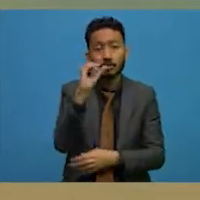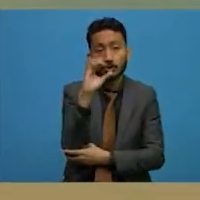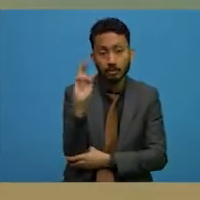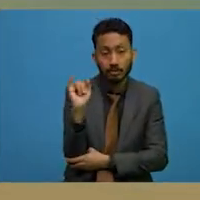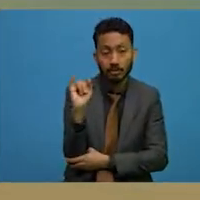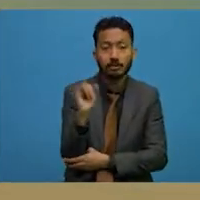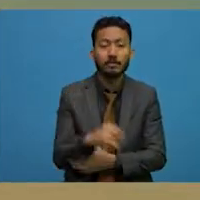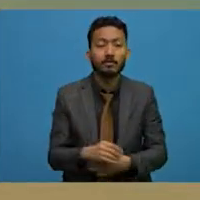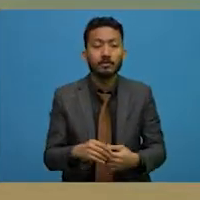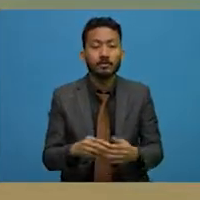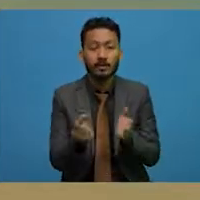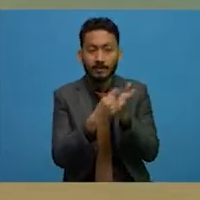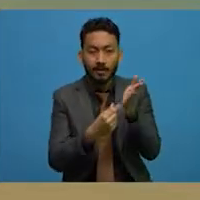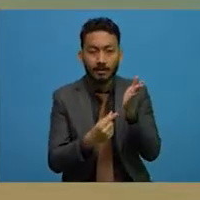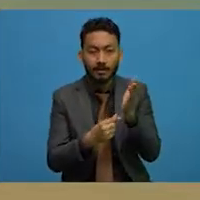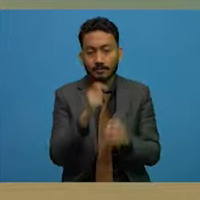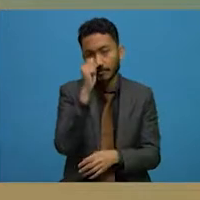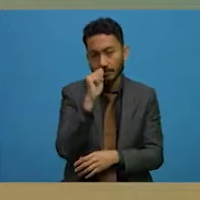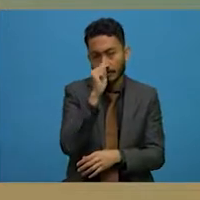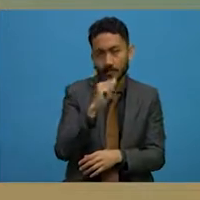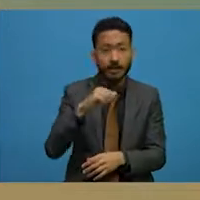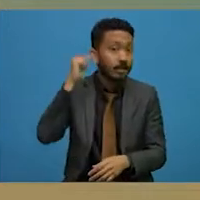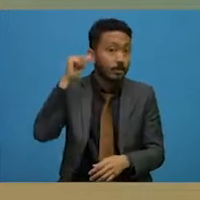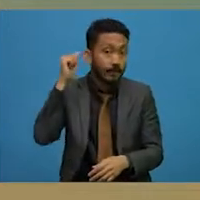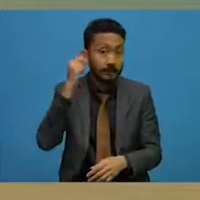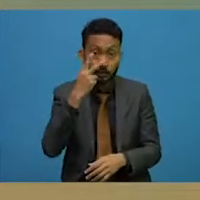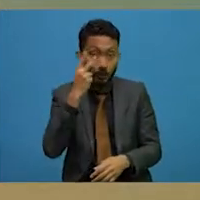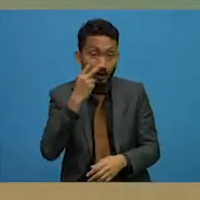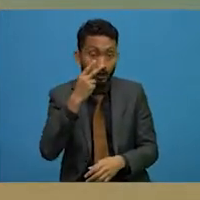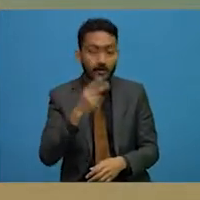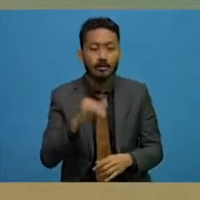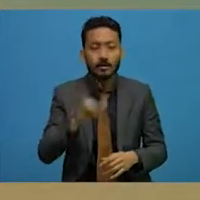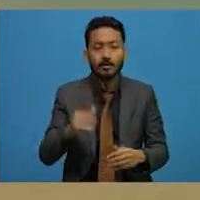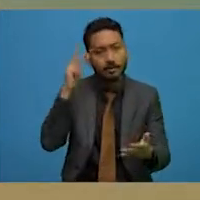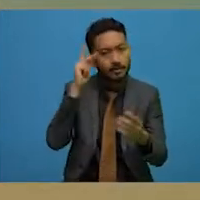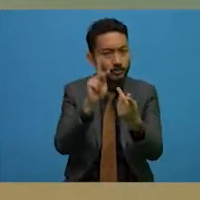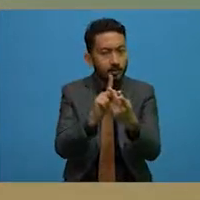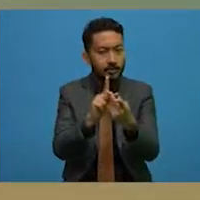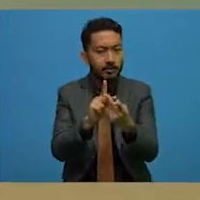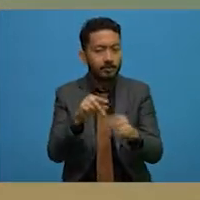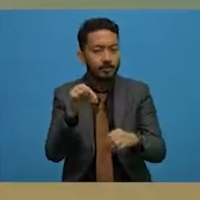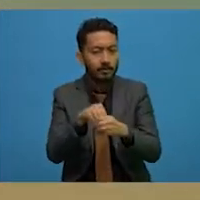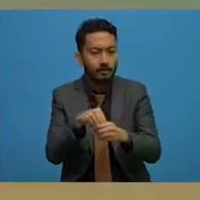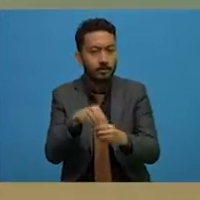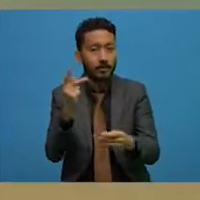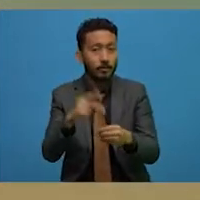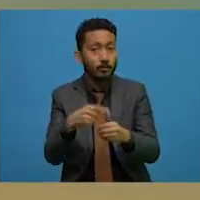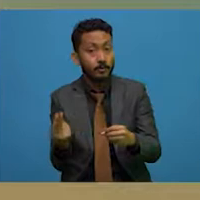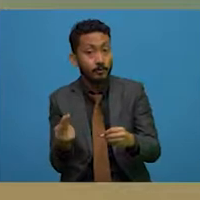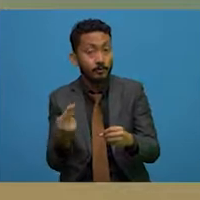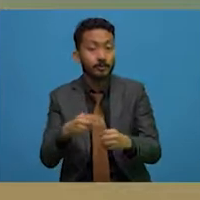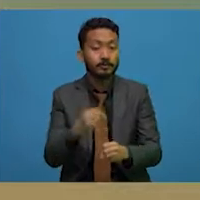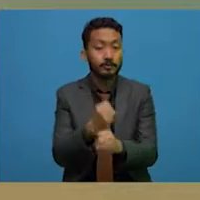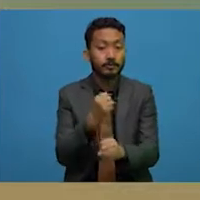menghuraikan ciri-ciri teks, grafik, animasi dan audiovisual yang sesuai digunakan dalam